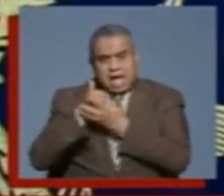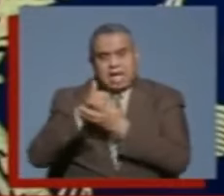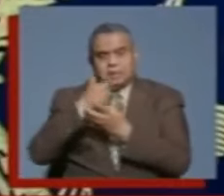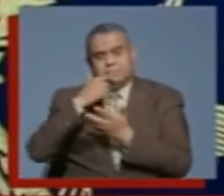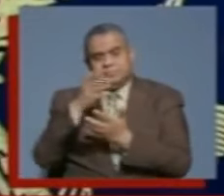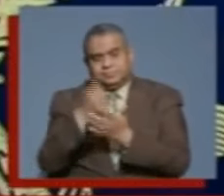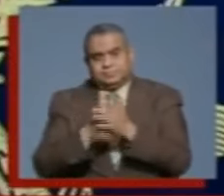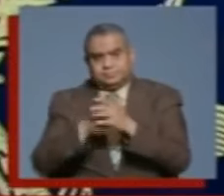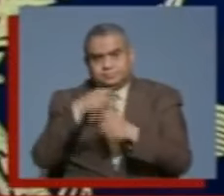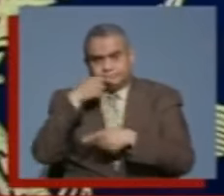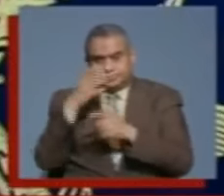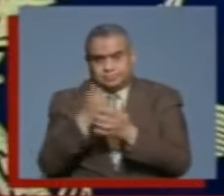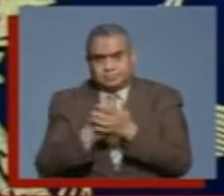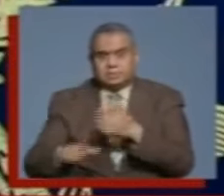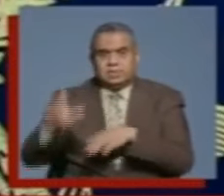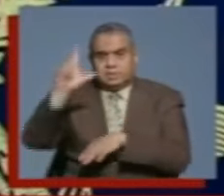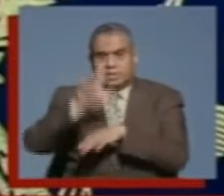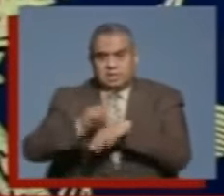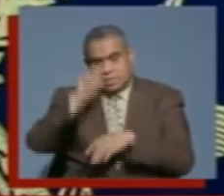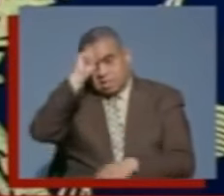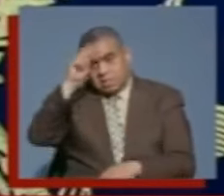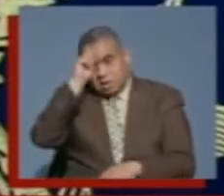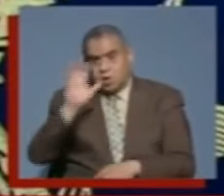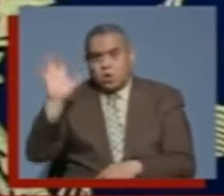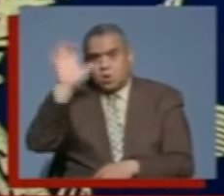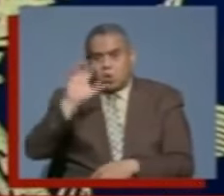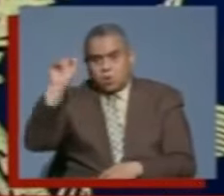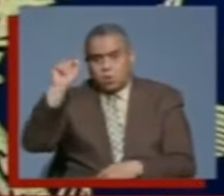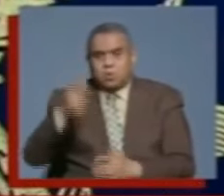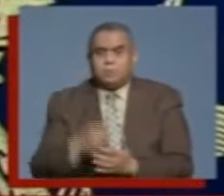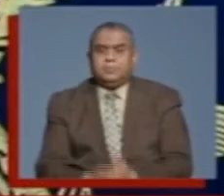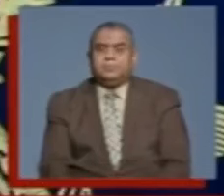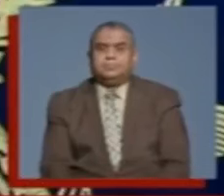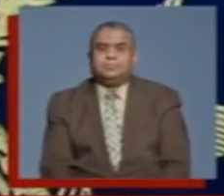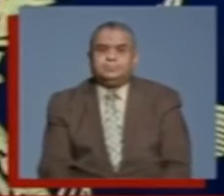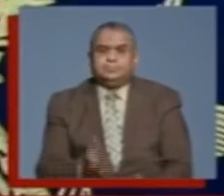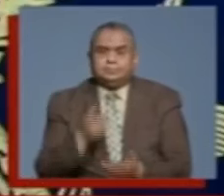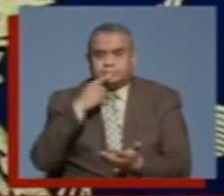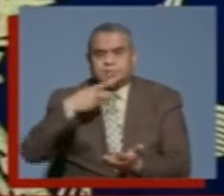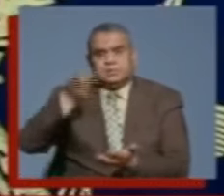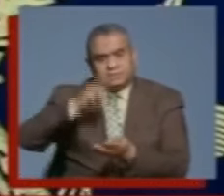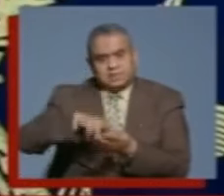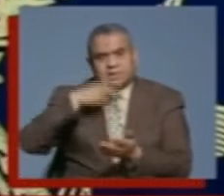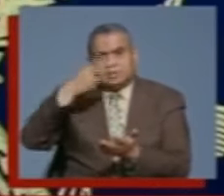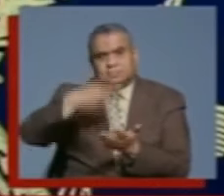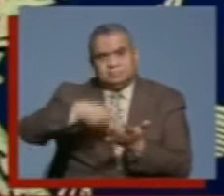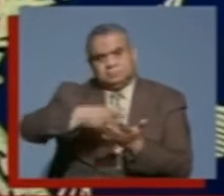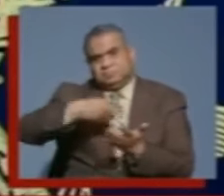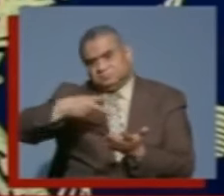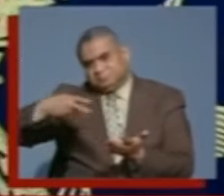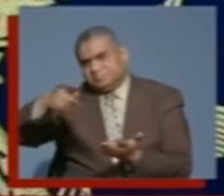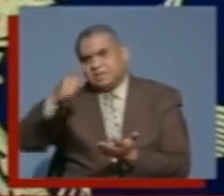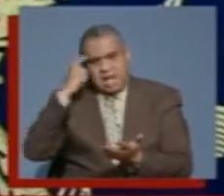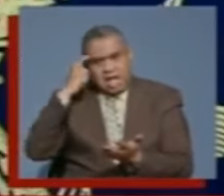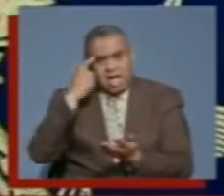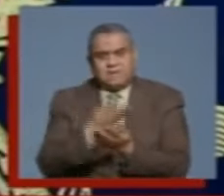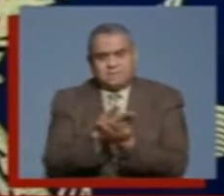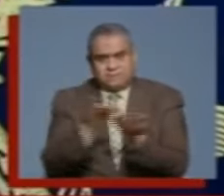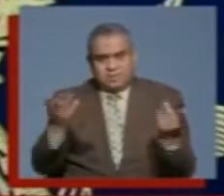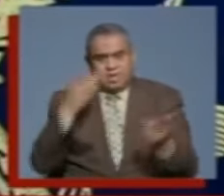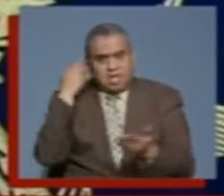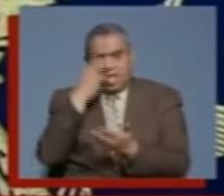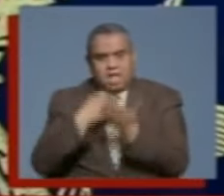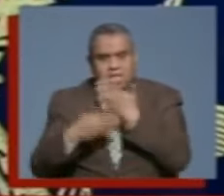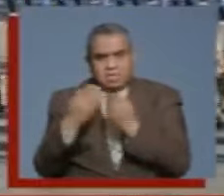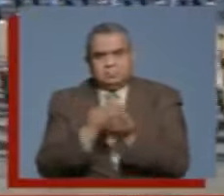ومع الاتحاد الاوروبي ايضا، بالاضافه طبعا للاجراءات الاخرى اللي انتم عارفينها كويس. وده في حد ذاته